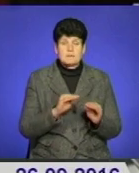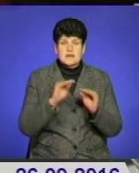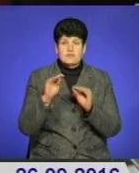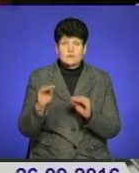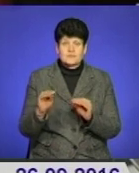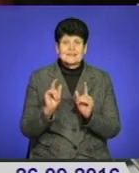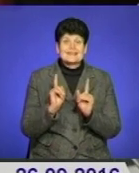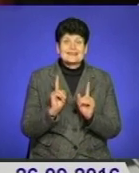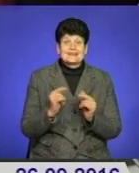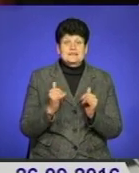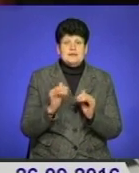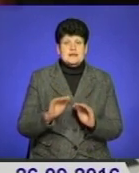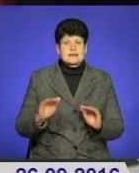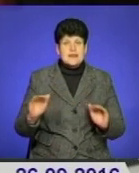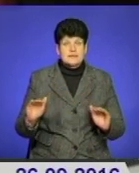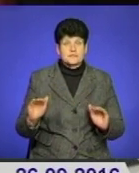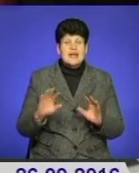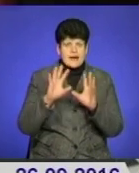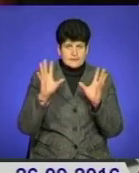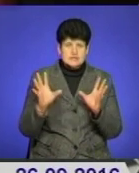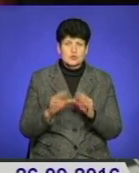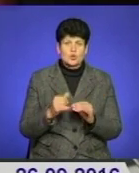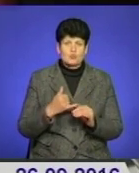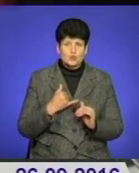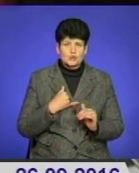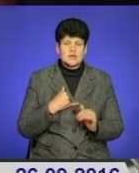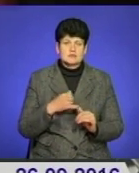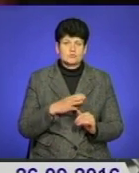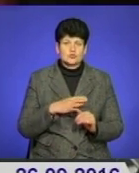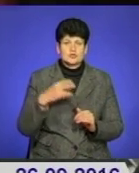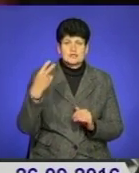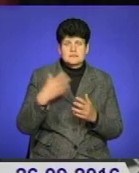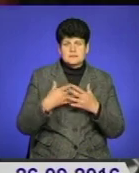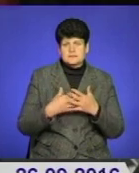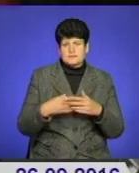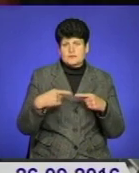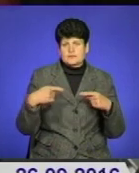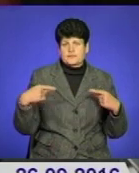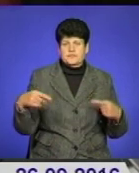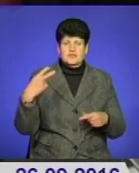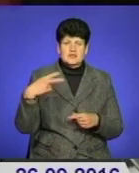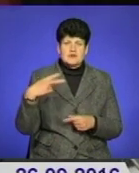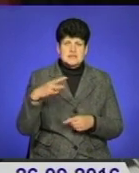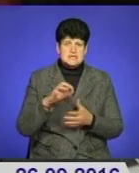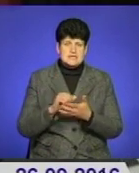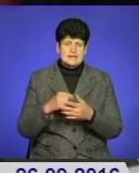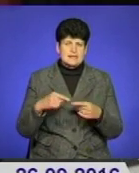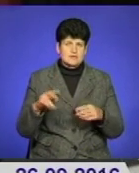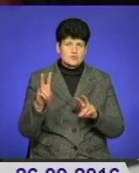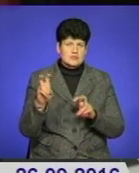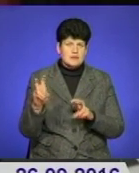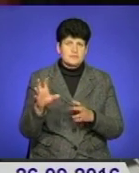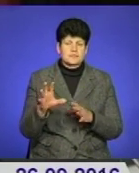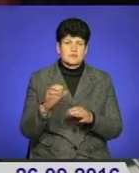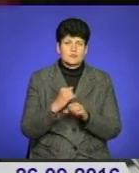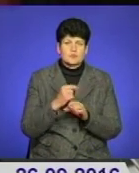це суто для дітей заняття. Але загалом у нас відбулось близько 20 різних занять на різну тематику. Ми і знімали